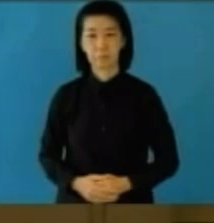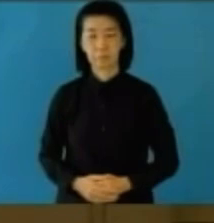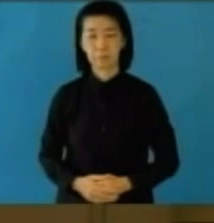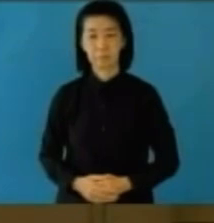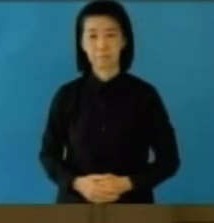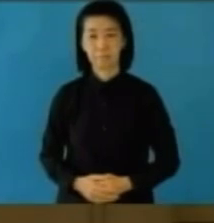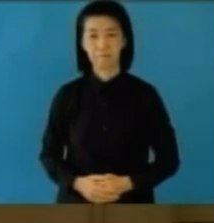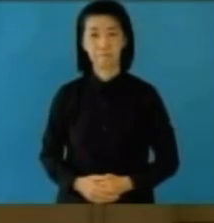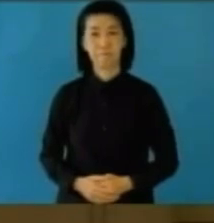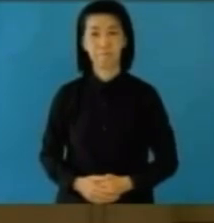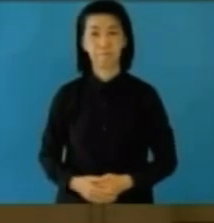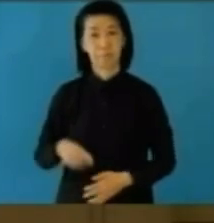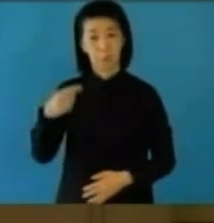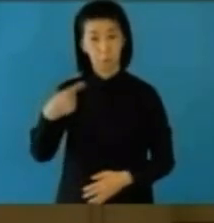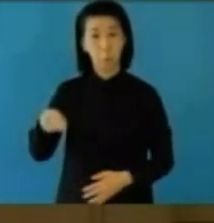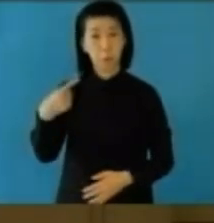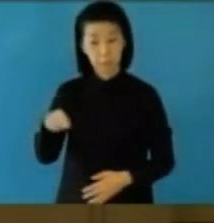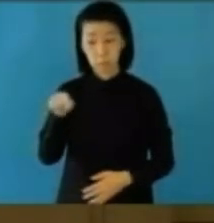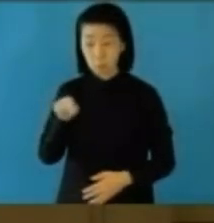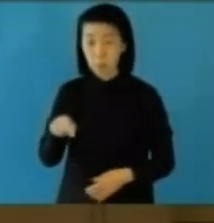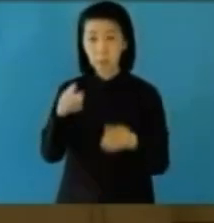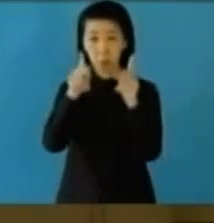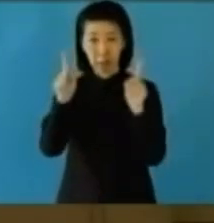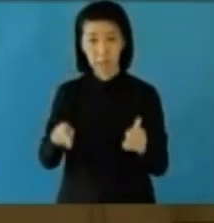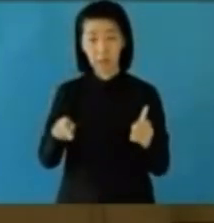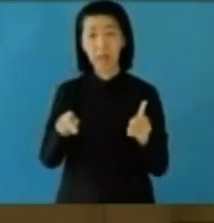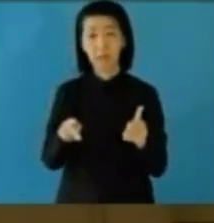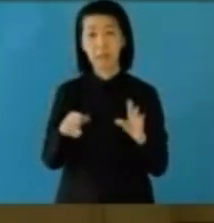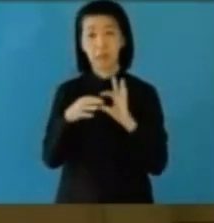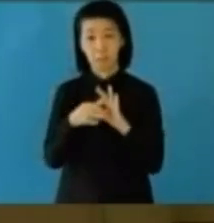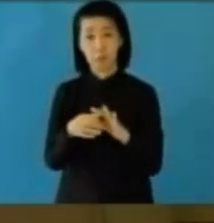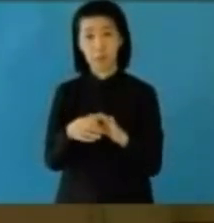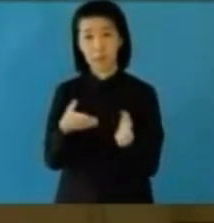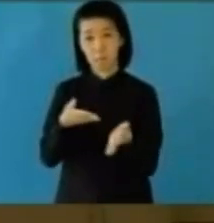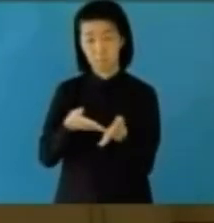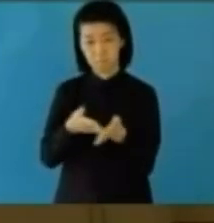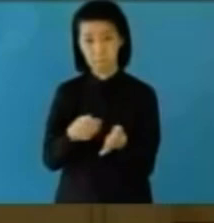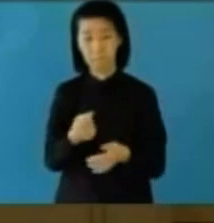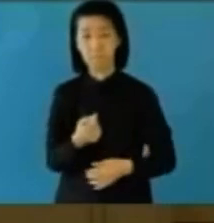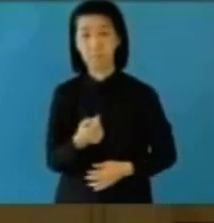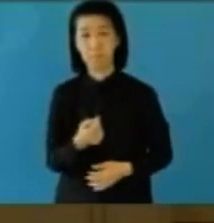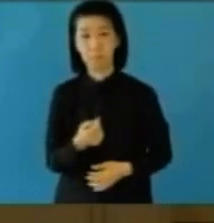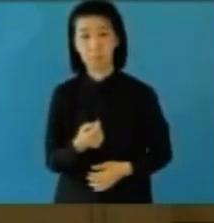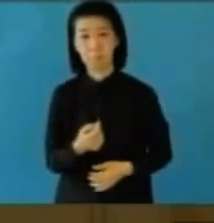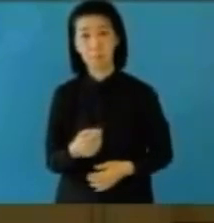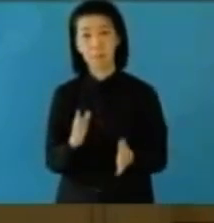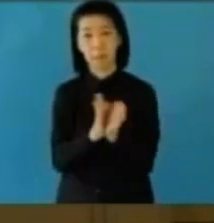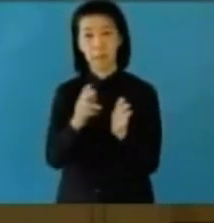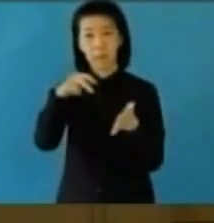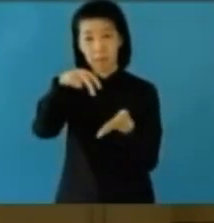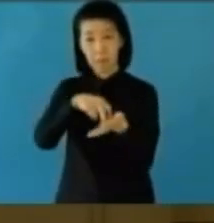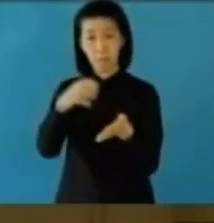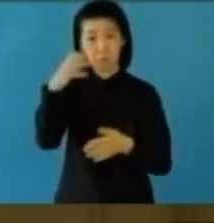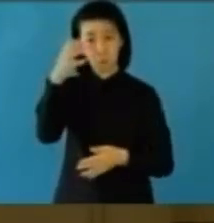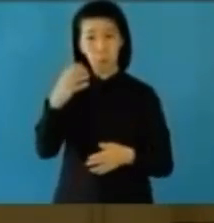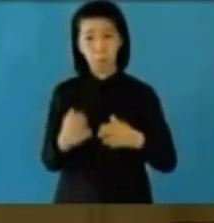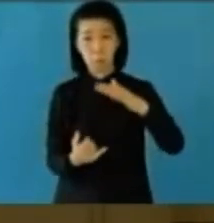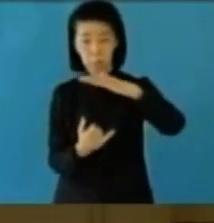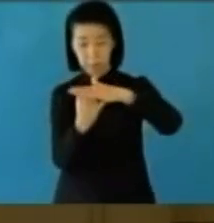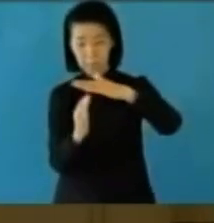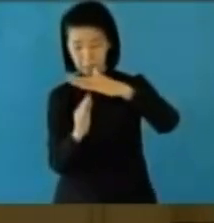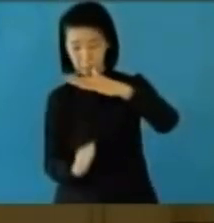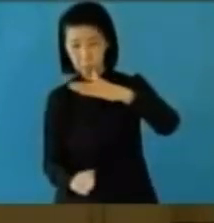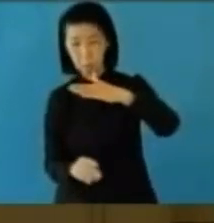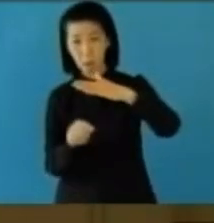教育における課題問題についてですね、まず申し上げましたが、県立高校の定員数のやっぱり定員割れですね、これはしっかりと計画を